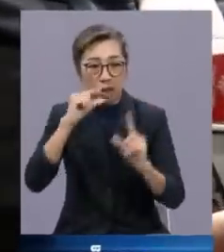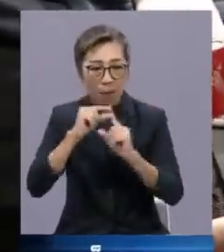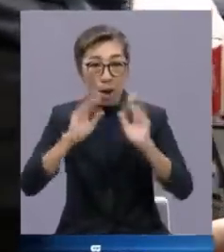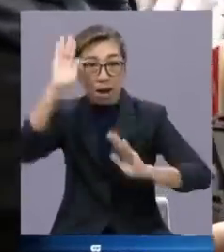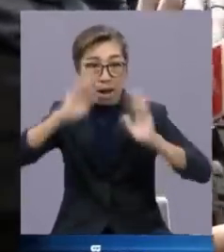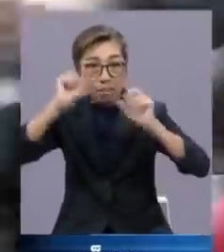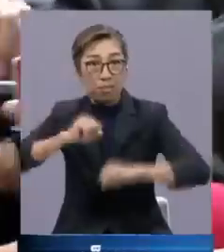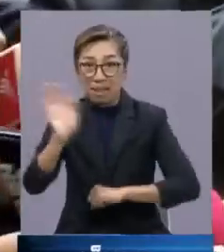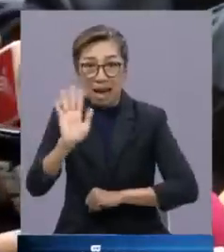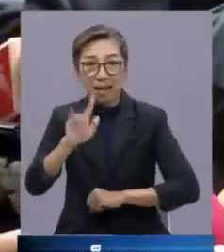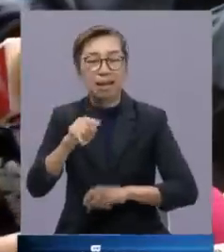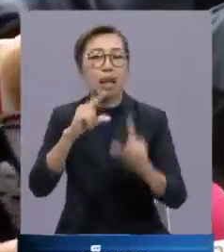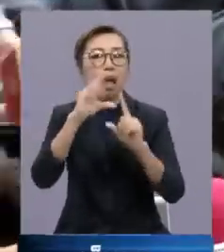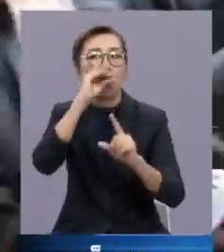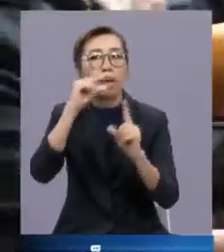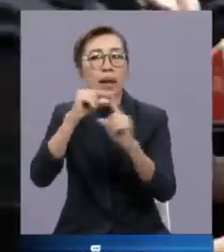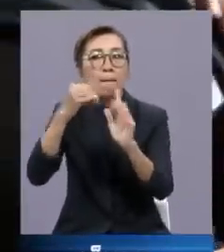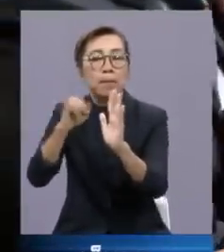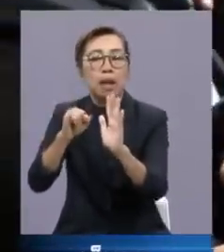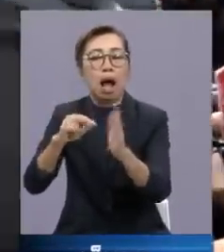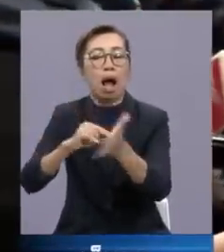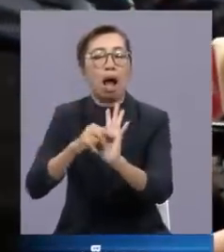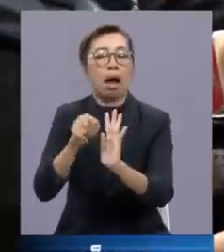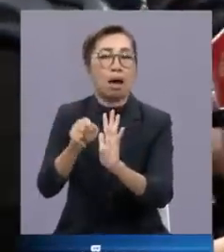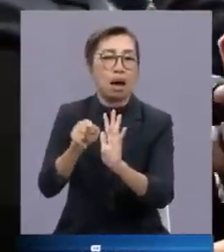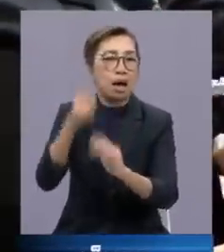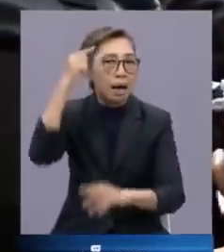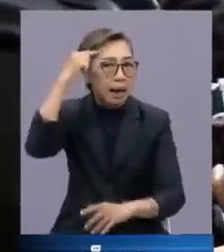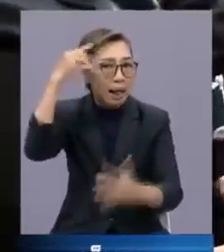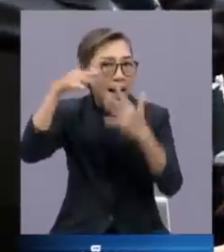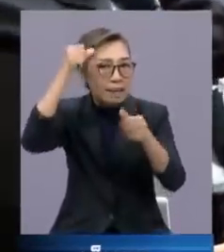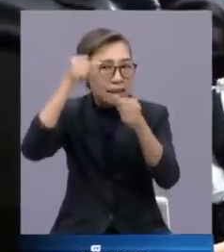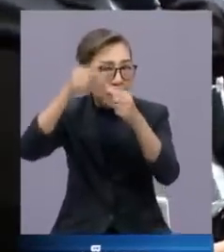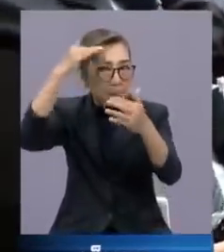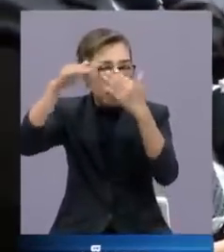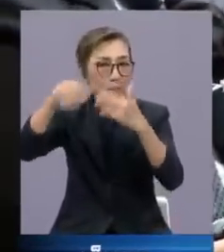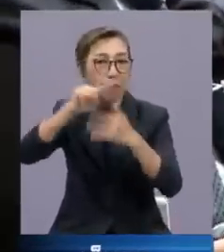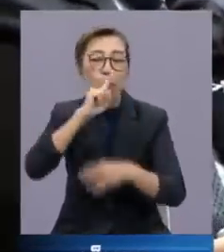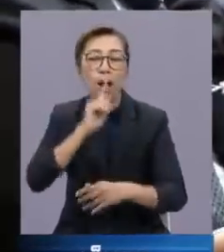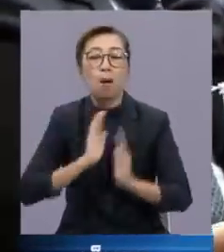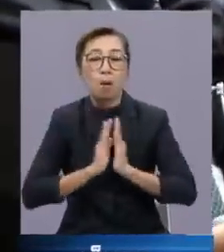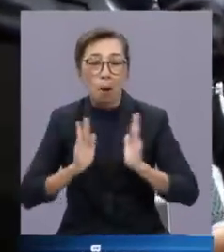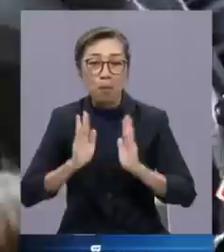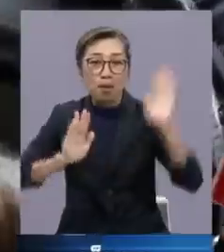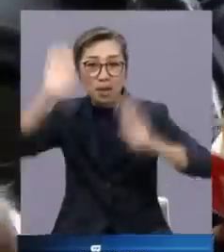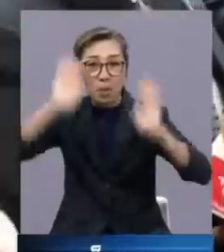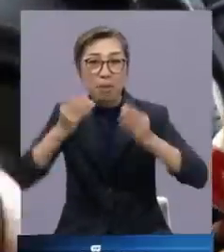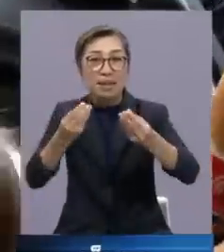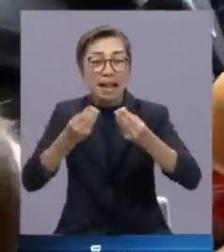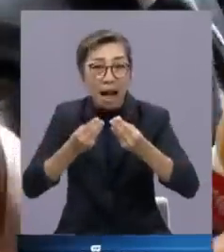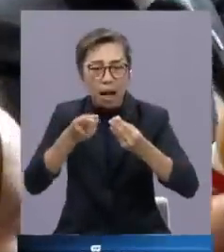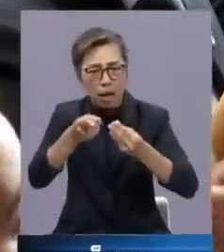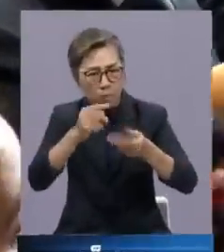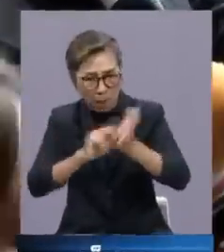ติในสภาเหมือนกับว่าสคริปต์นี้อาจจะเกิดขึ้นหลังจากนี้ไหมขอบพระคุณที่ลงมติให้เป็นตำแหน่งอะไรก็ว่าไปเนี่ยนะครับเอ